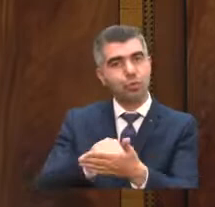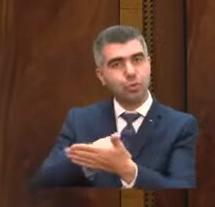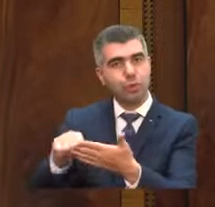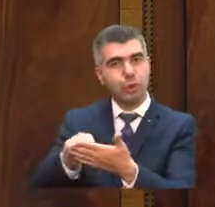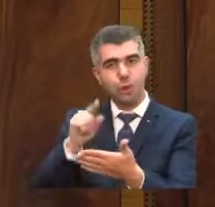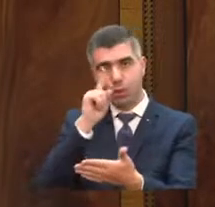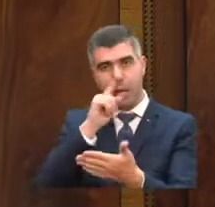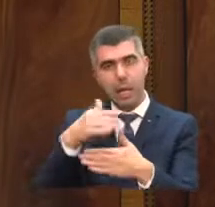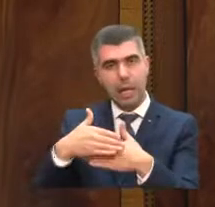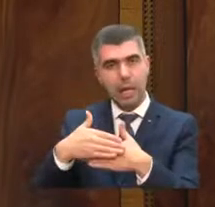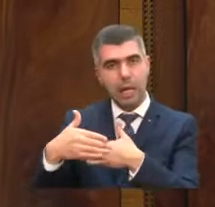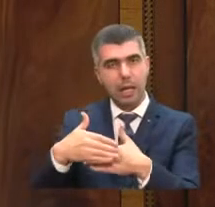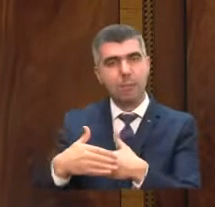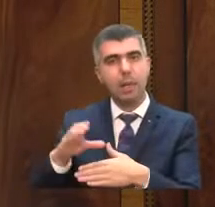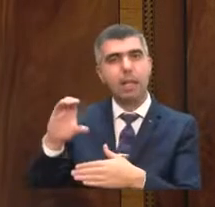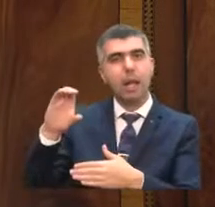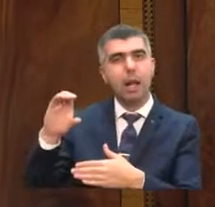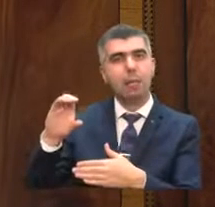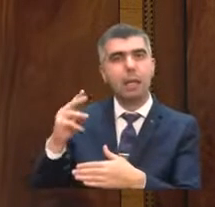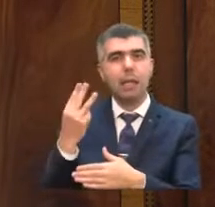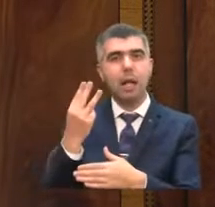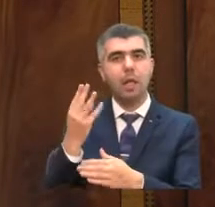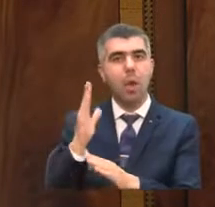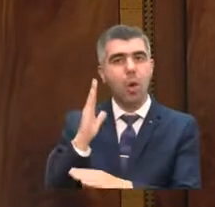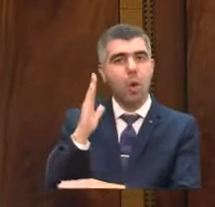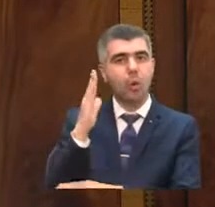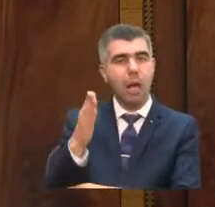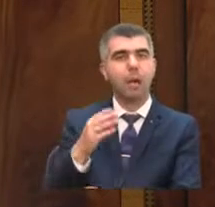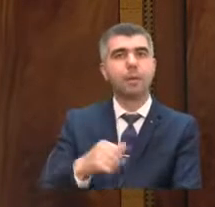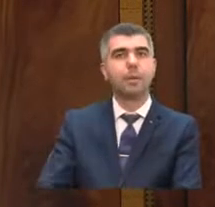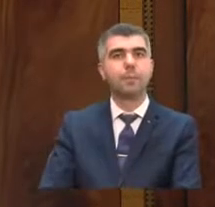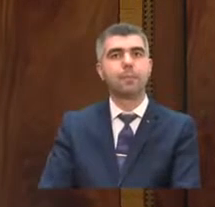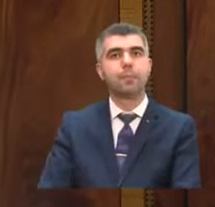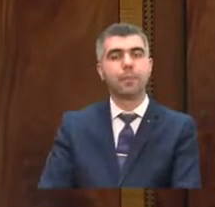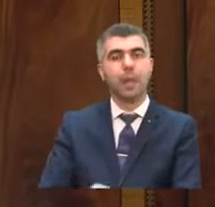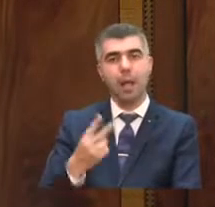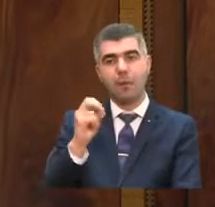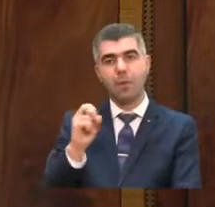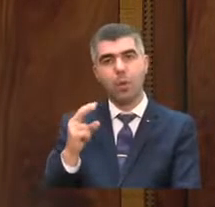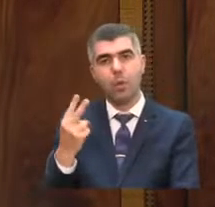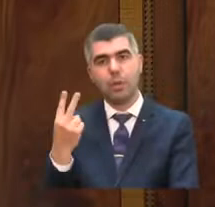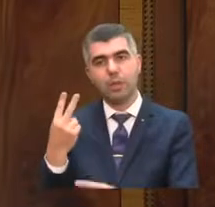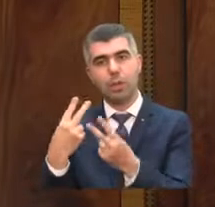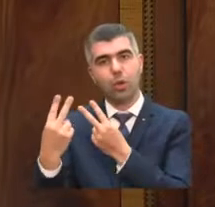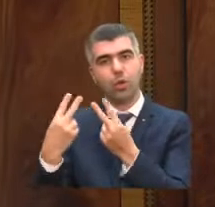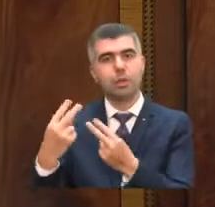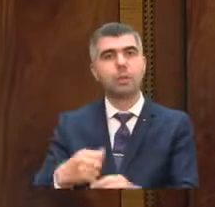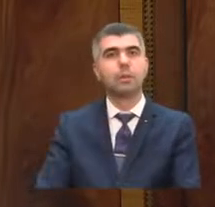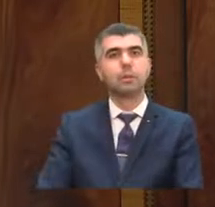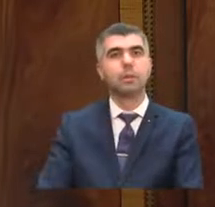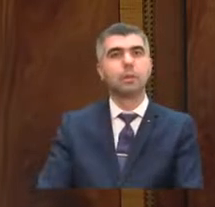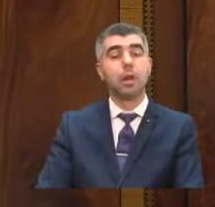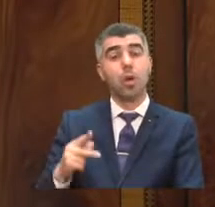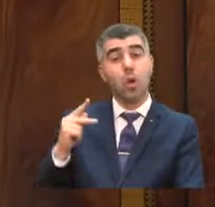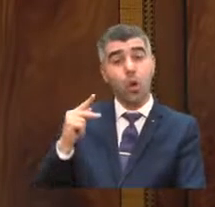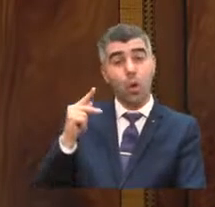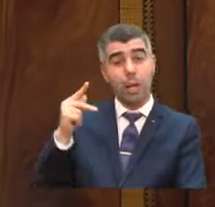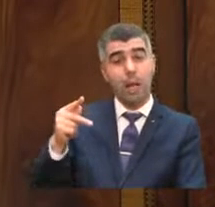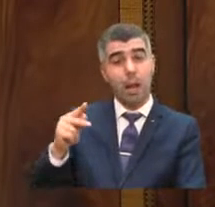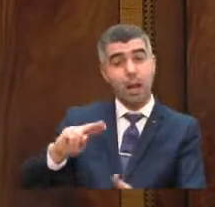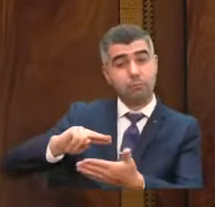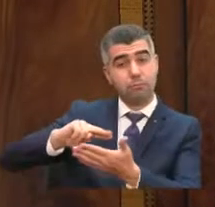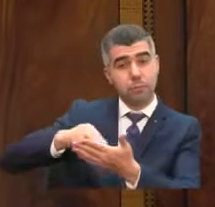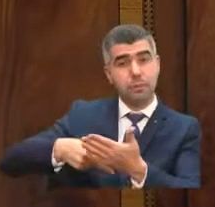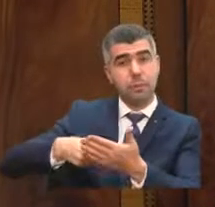صالح جهه ديال الدار البيضاء 3 هكتار الربع الثاني من 2022 تعبئه العقار. بالنسبه للقنيطره تم التوقيع على